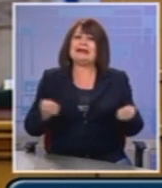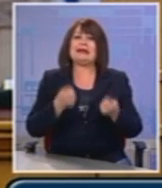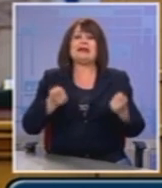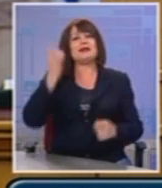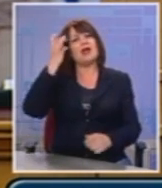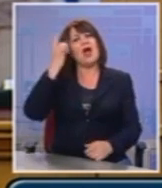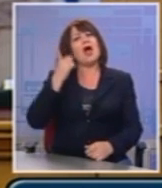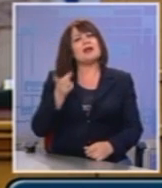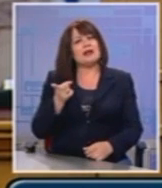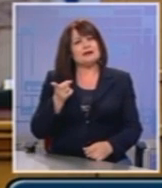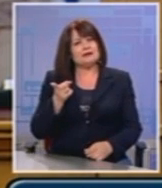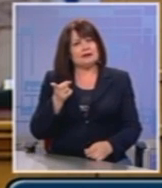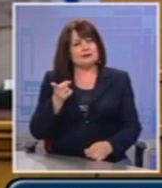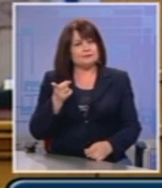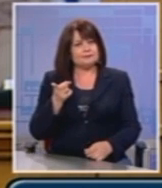αργεντινή